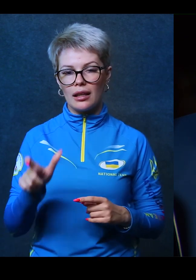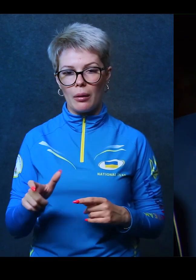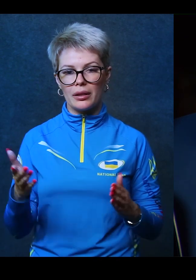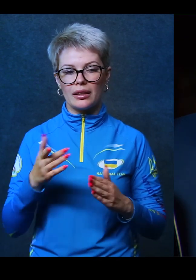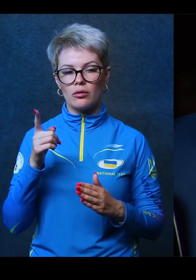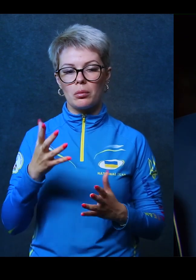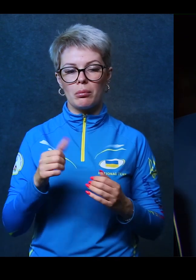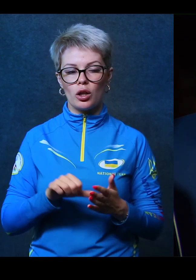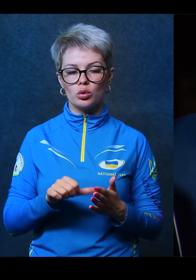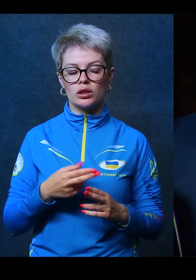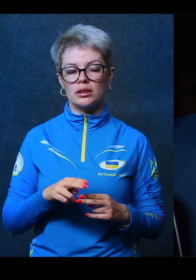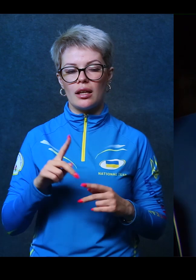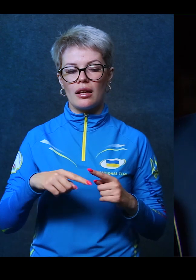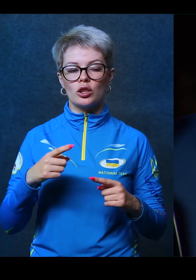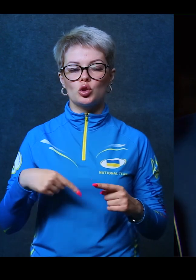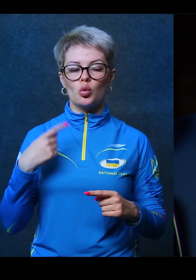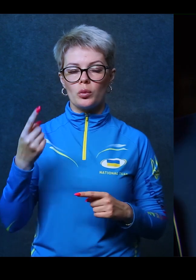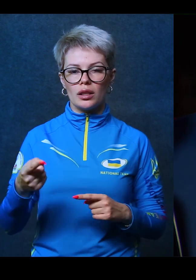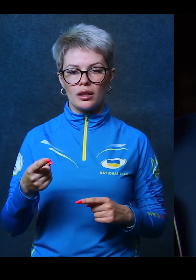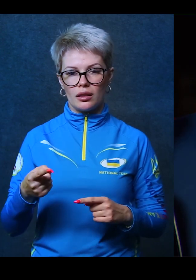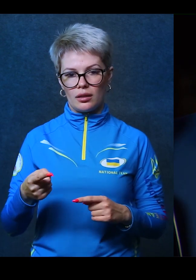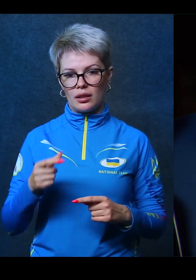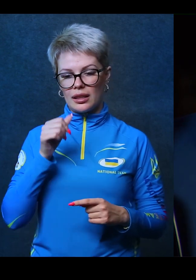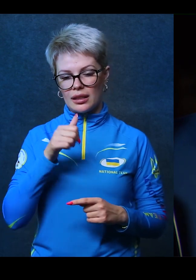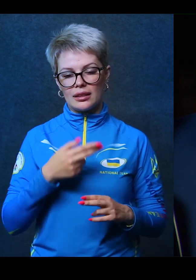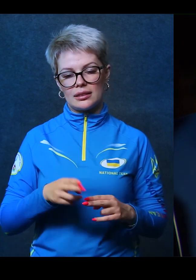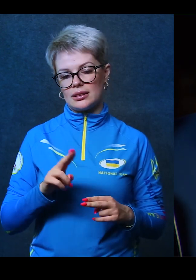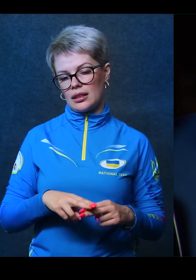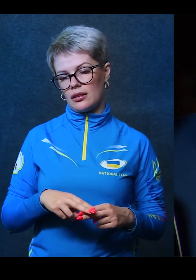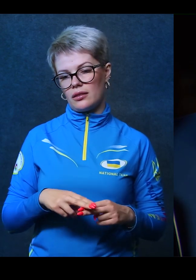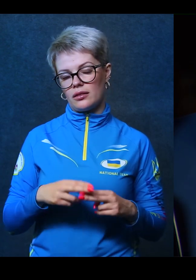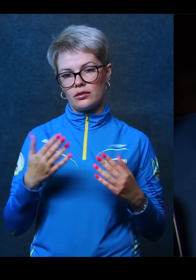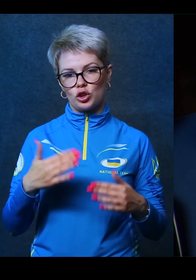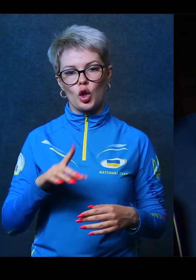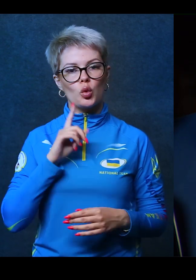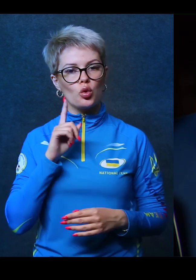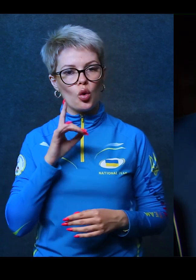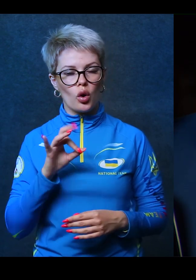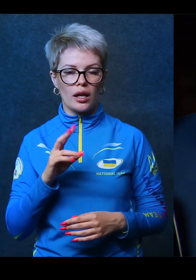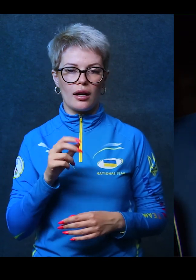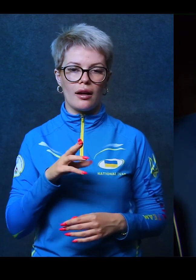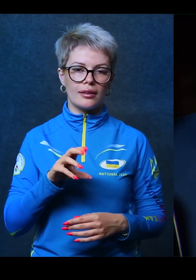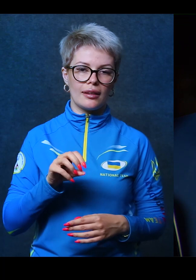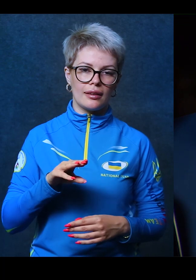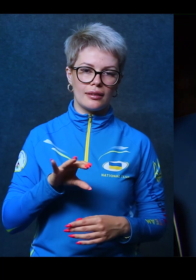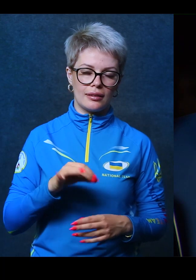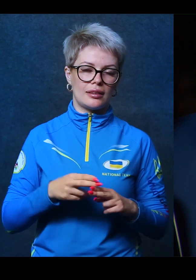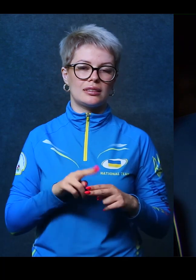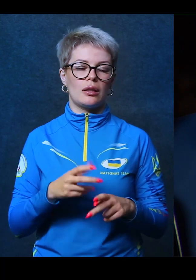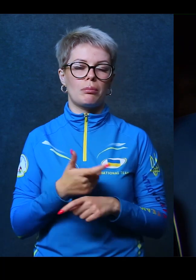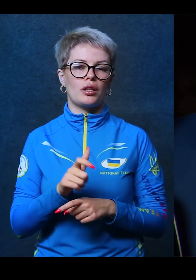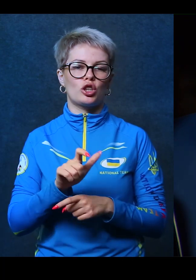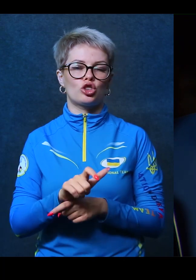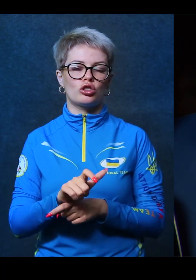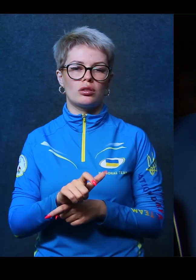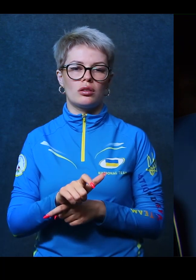яких вони приймають участь, наступний вік, це вже йдуть юніори, кадети, юніори, це вже такий більш